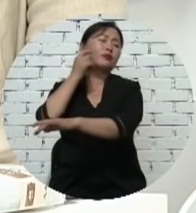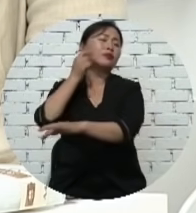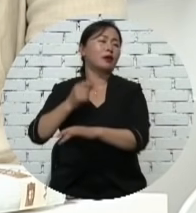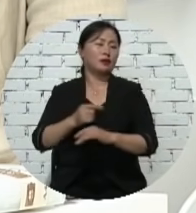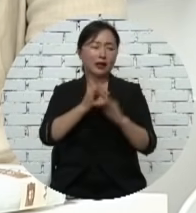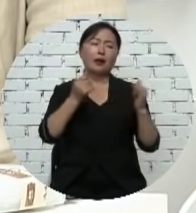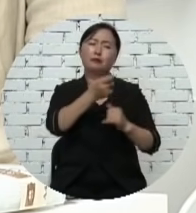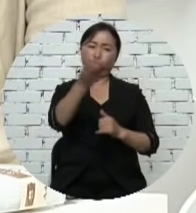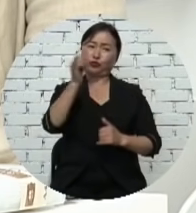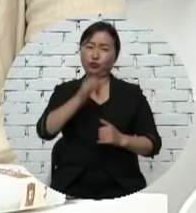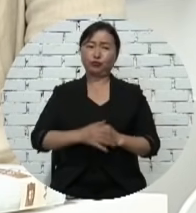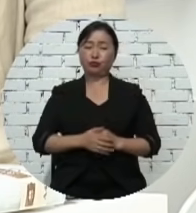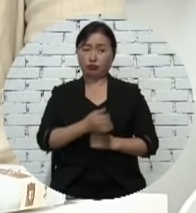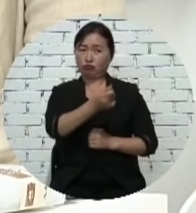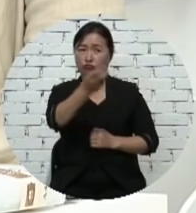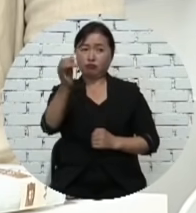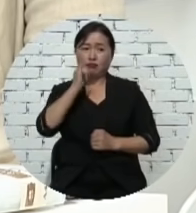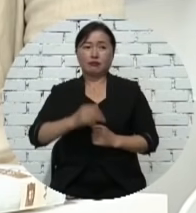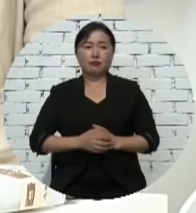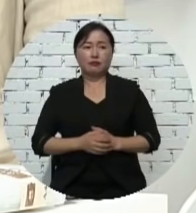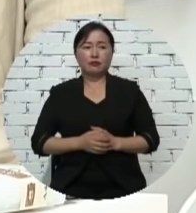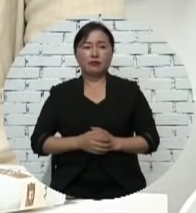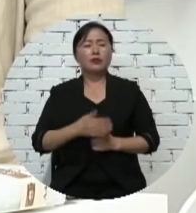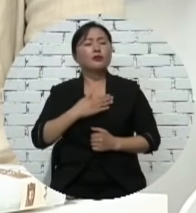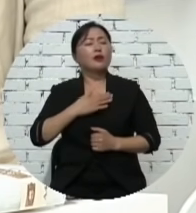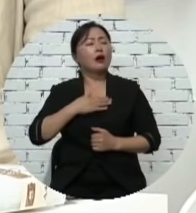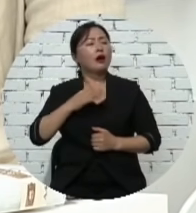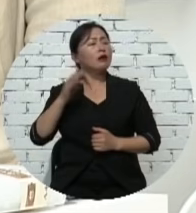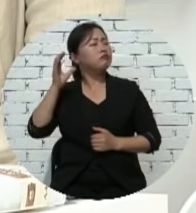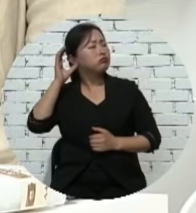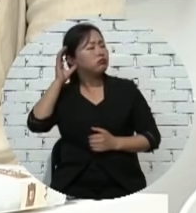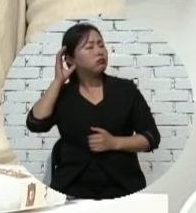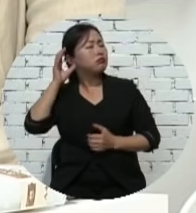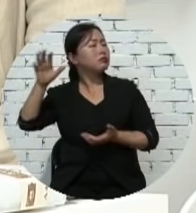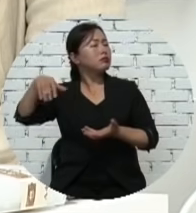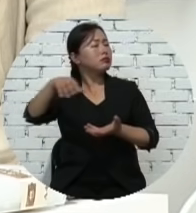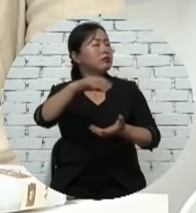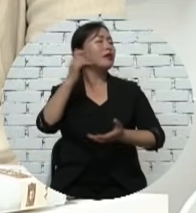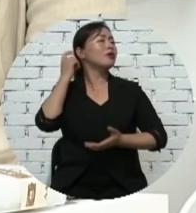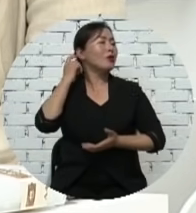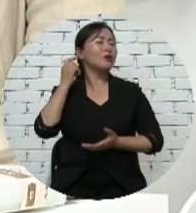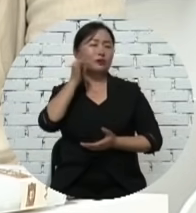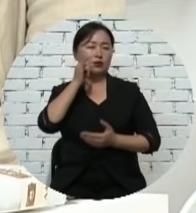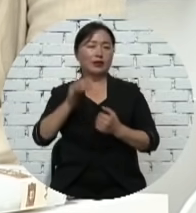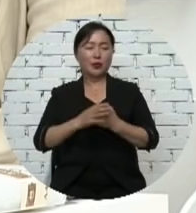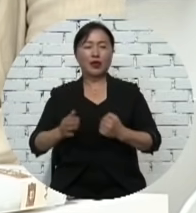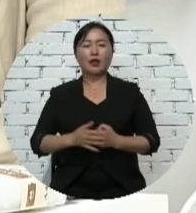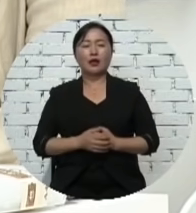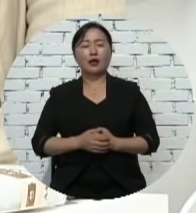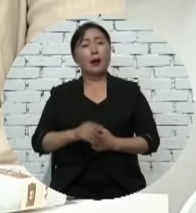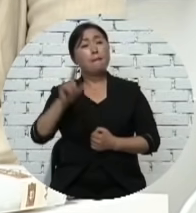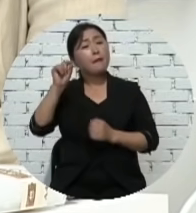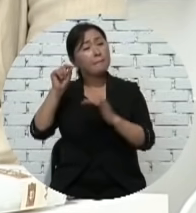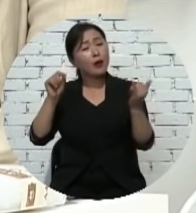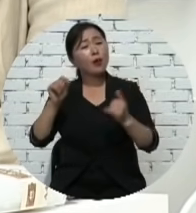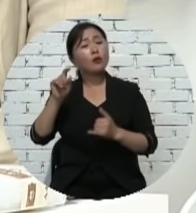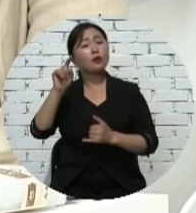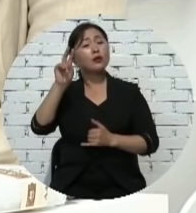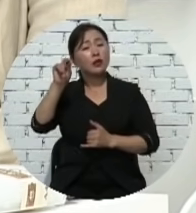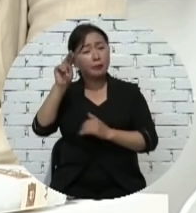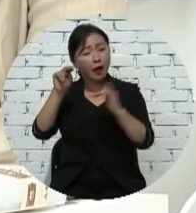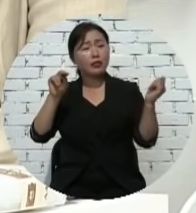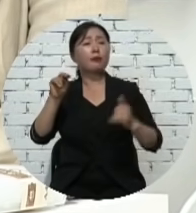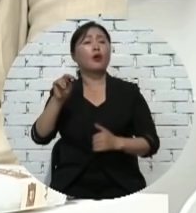많거든요. 적지 않습니다. 저도 이제 시장에서 그런 얘기를 들어보고 한 얘기니까요. 그게 뭐 만 명이든 2만 명이든 10만